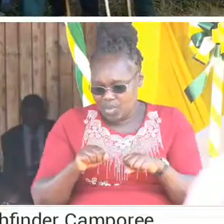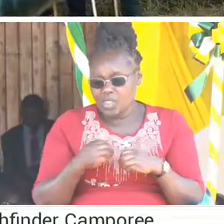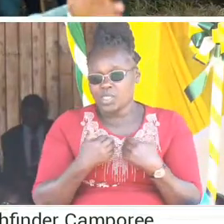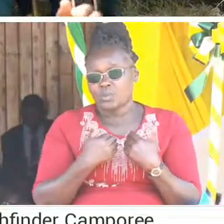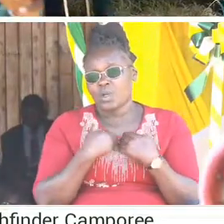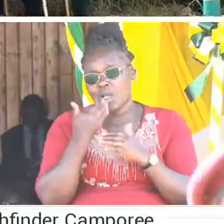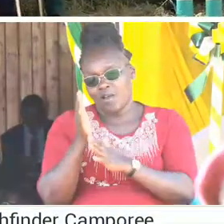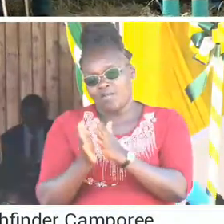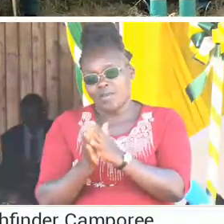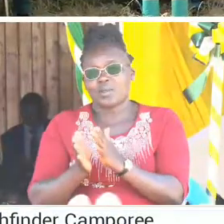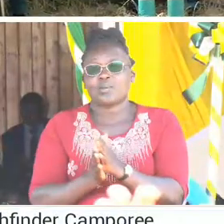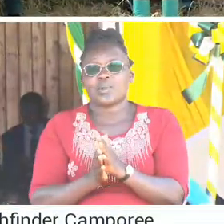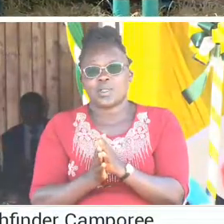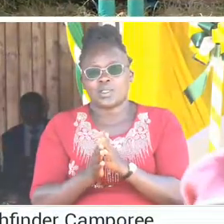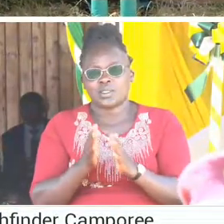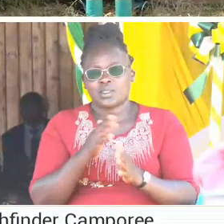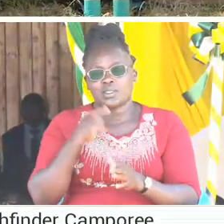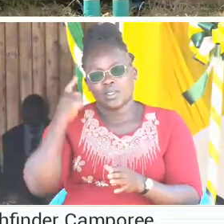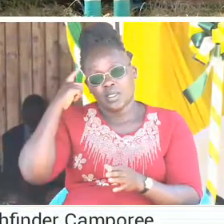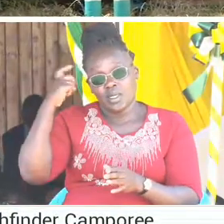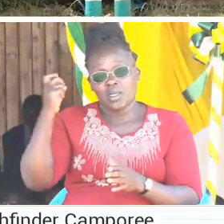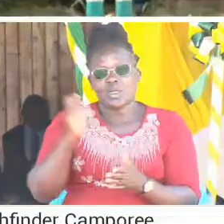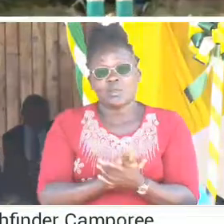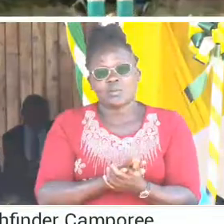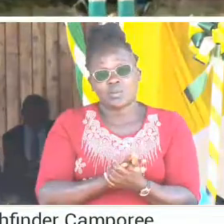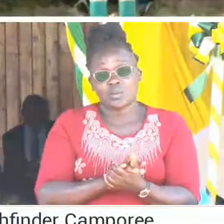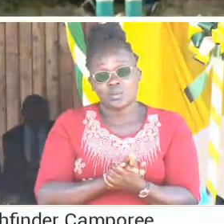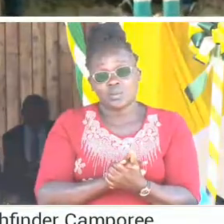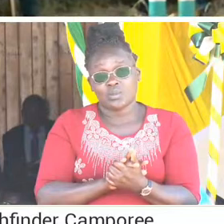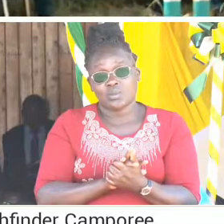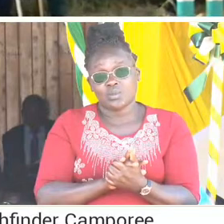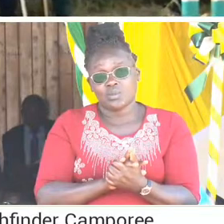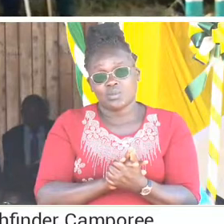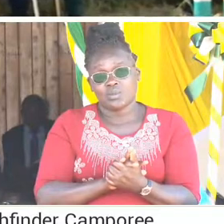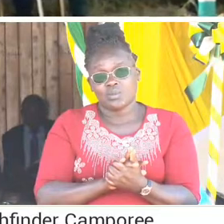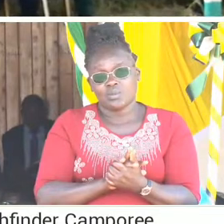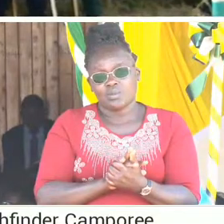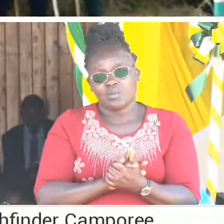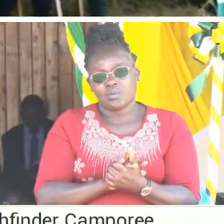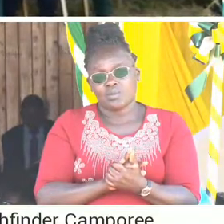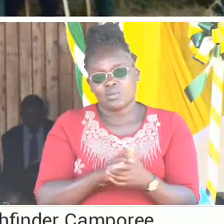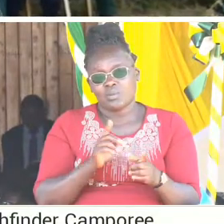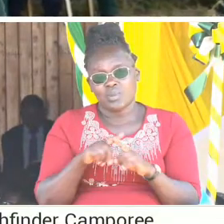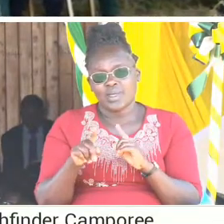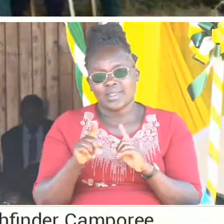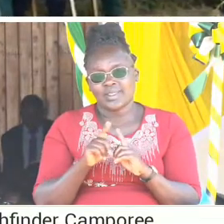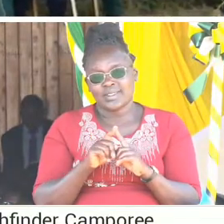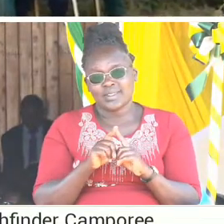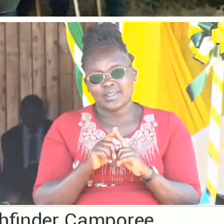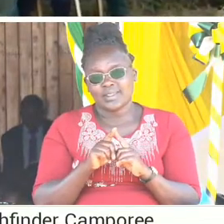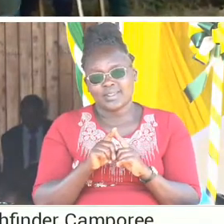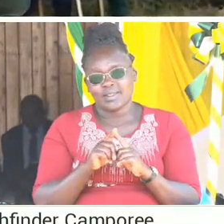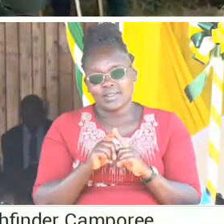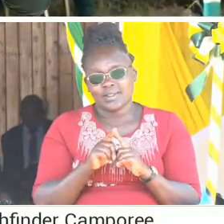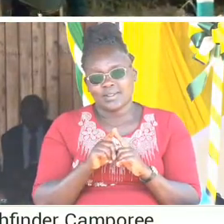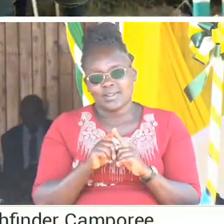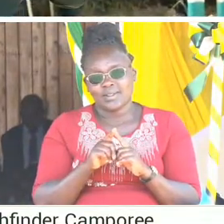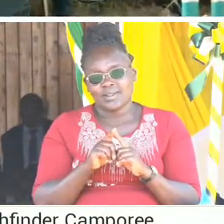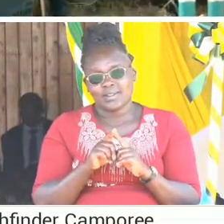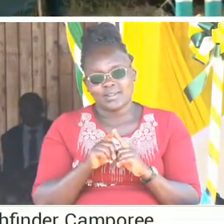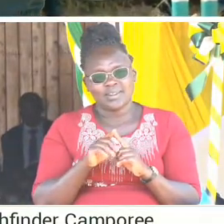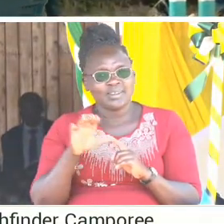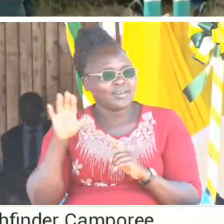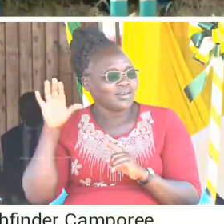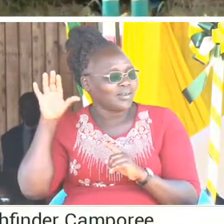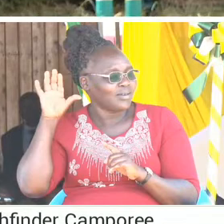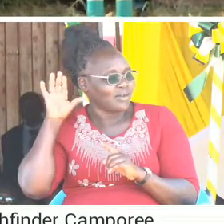na malengo, ukapangilia vitu vyako, ukadadafua vizuri, lakini husikii sauti ya